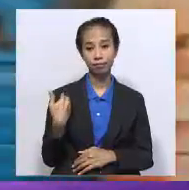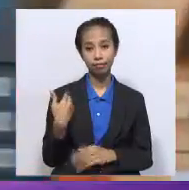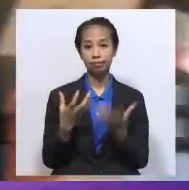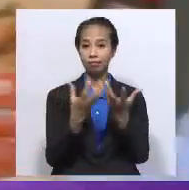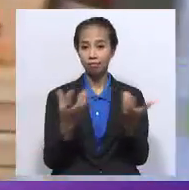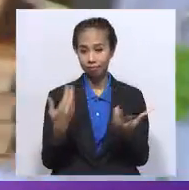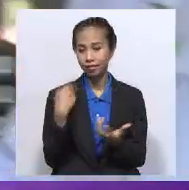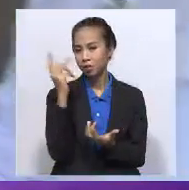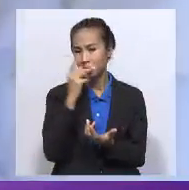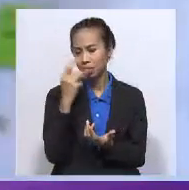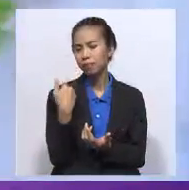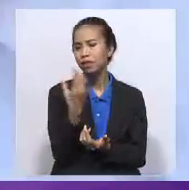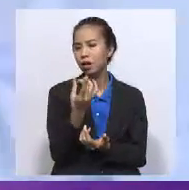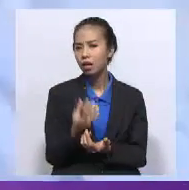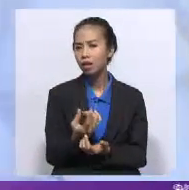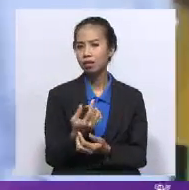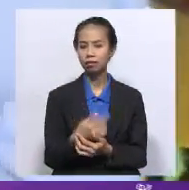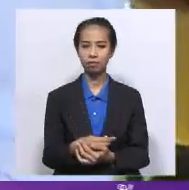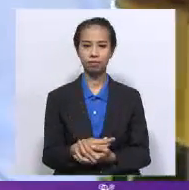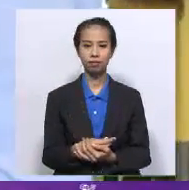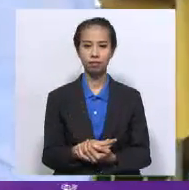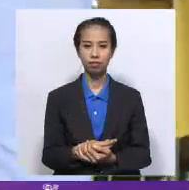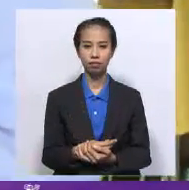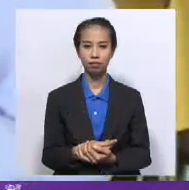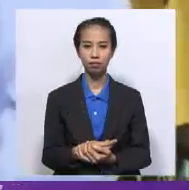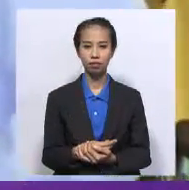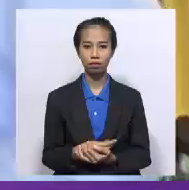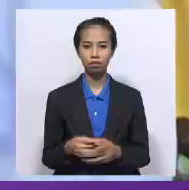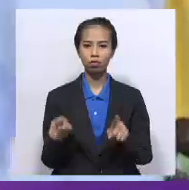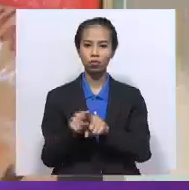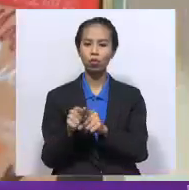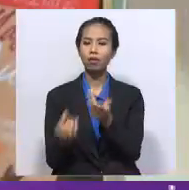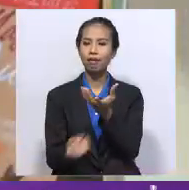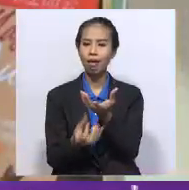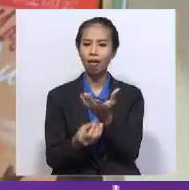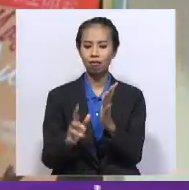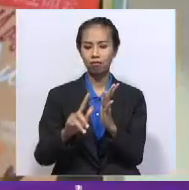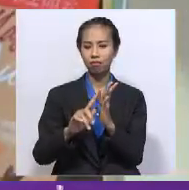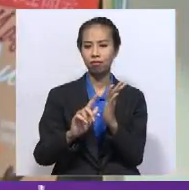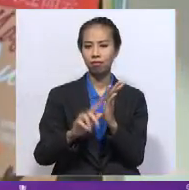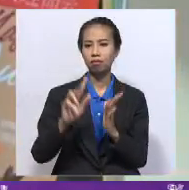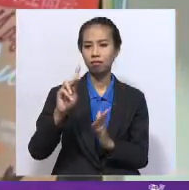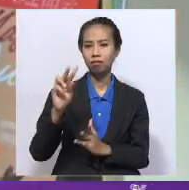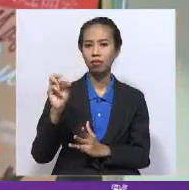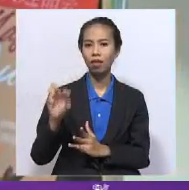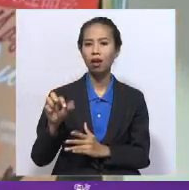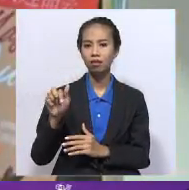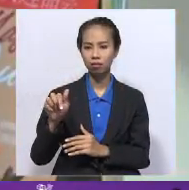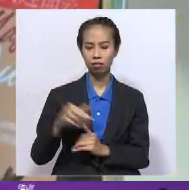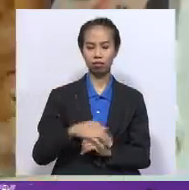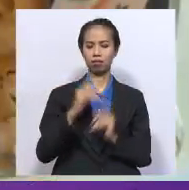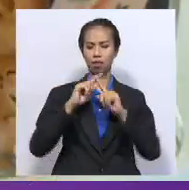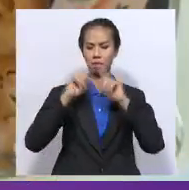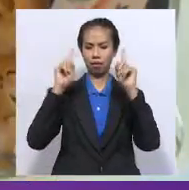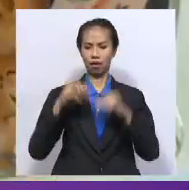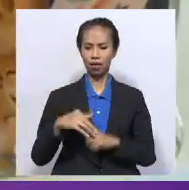สชาติแปลกๆมีอะไรบ้างนะคะรสชาติแปลกๆจะมีเช่นแกงมัสมั่นนะคะ ทองม้วนรสแกงมัสมั่น ใช่แล้วค่ะ อันนี้ผมก็เพิ่งเคย